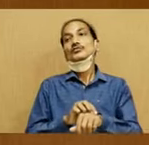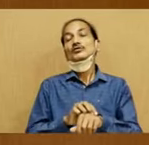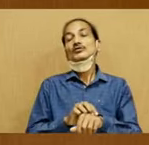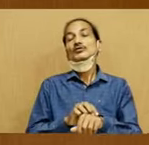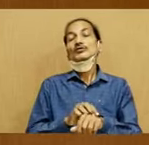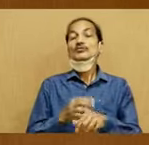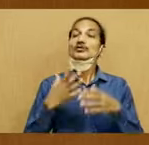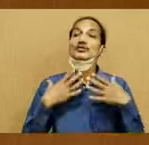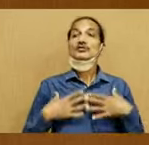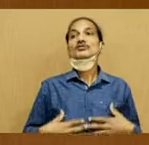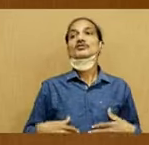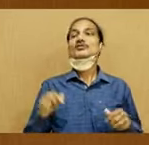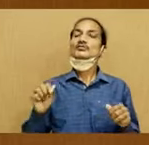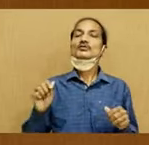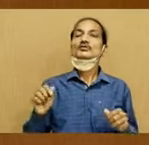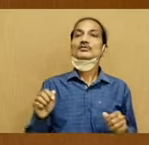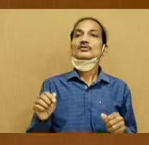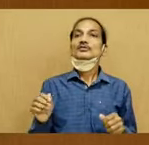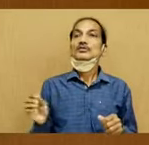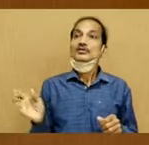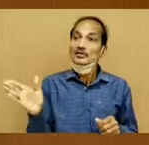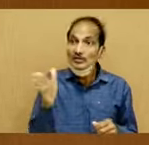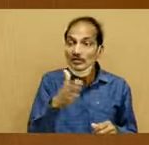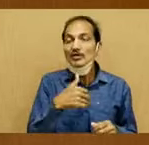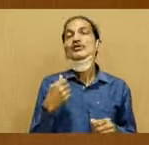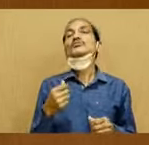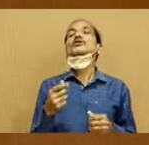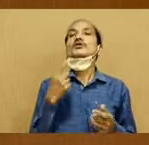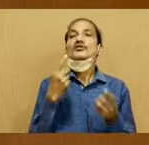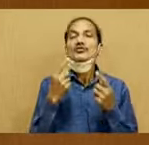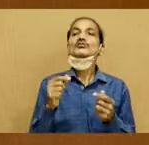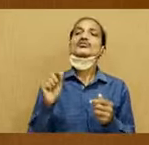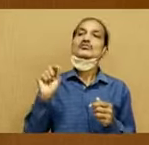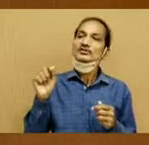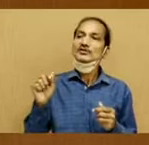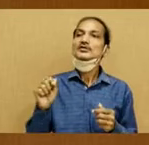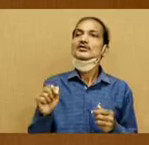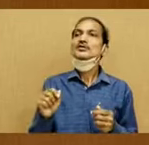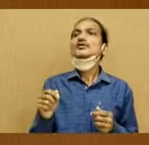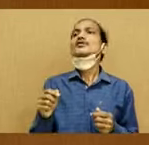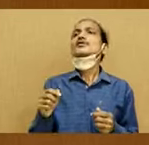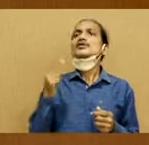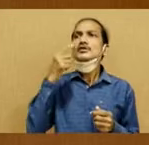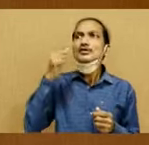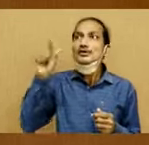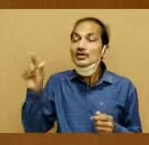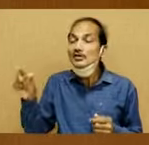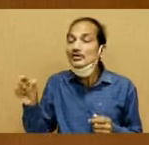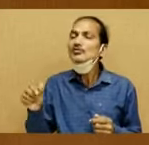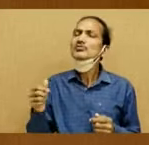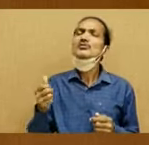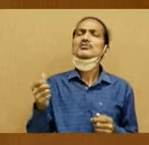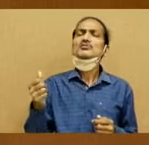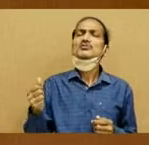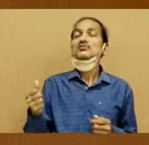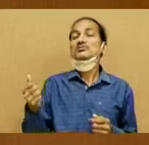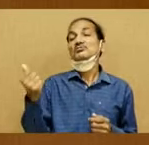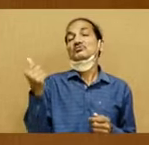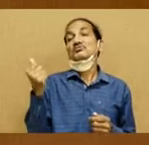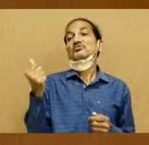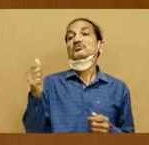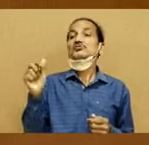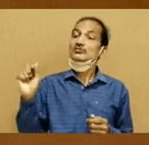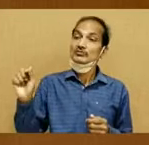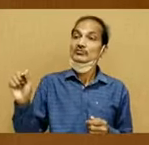ତେଣୁ କଣ୍ଟେନମେଣ୍ଟ ଯେଉଁଟା ଆମେ କହୁଛୁ ଯେ ଲକଡାଉନ୍ ଅନ୍ କଣ୍ଟେନମେଣ୍ଟ ଲୋକମାନଙ୍କୁ କଷ୍ଟ ଦେଉଛି, କିନ୍ତୁ ପ୍ରତିଦିନ ପ୍ରତିଦିନର